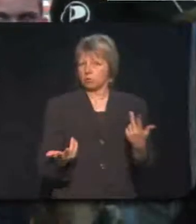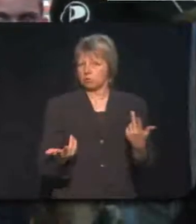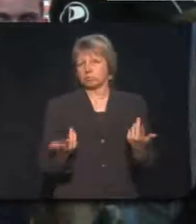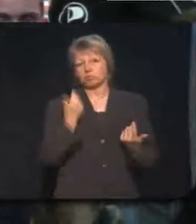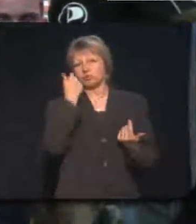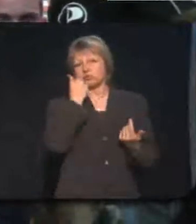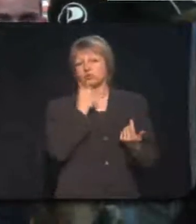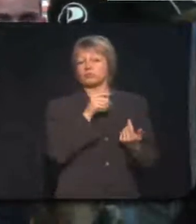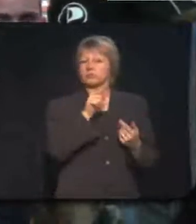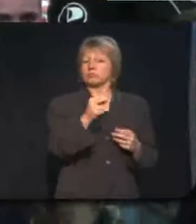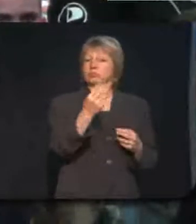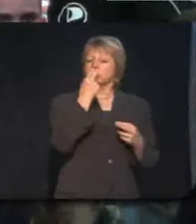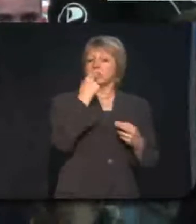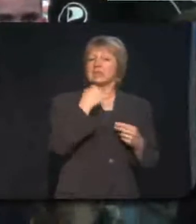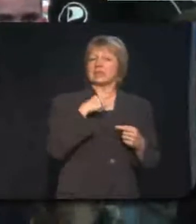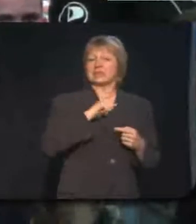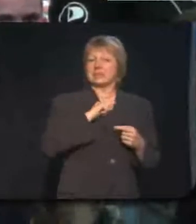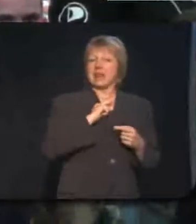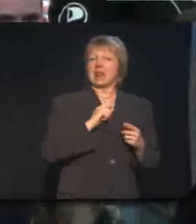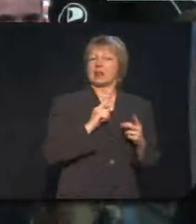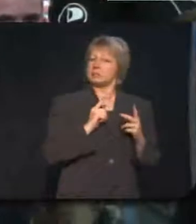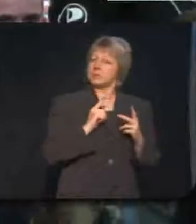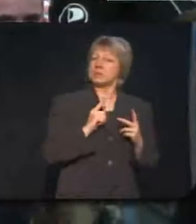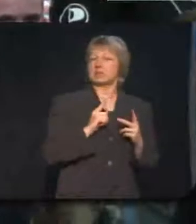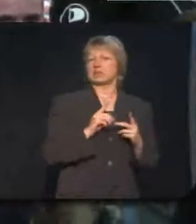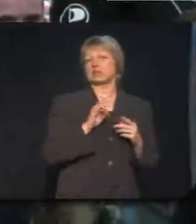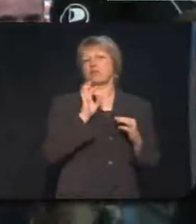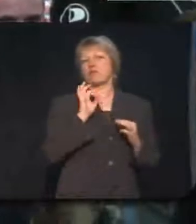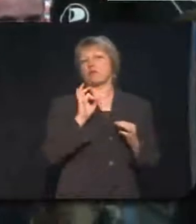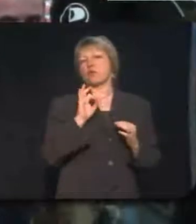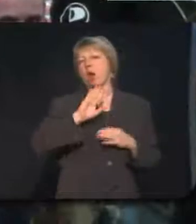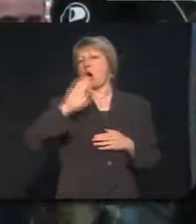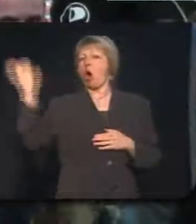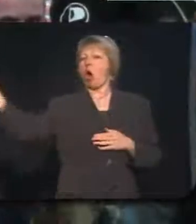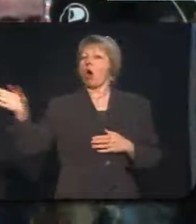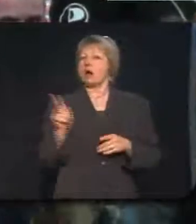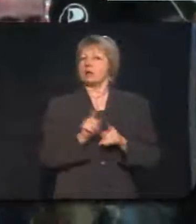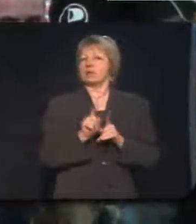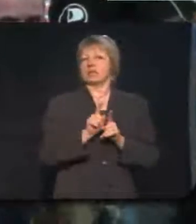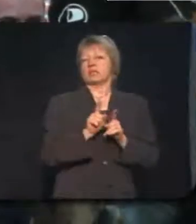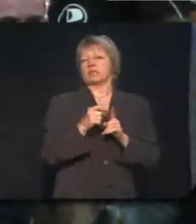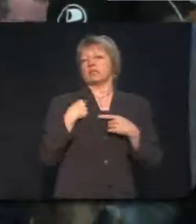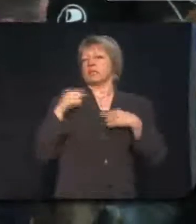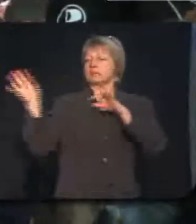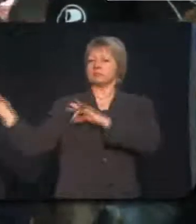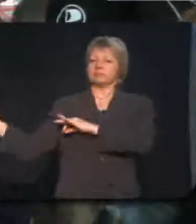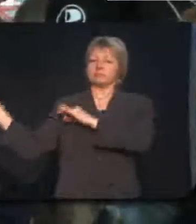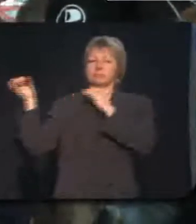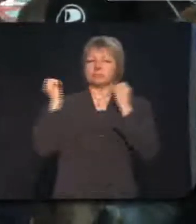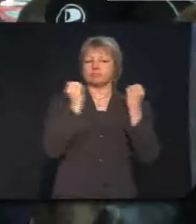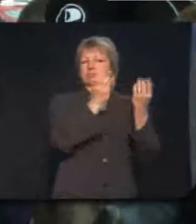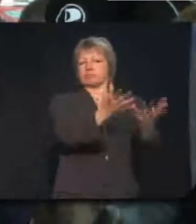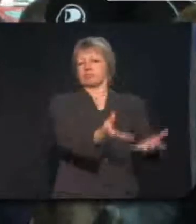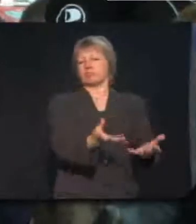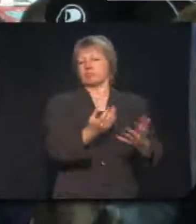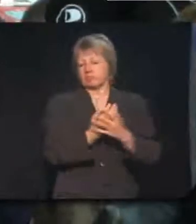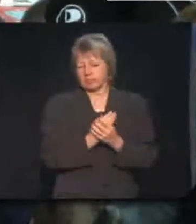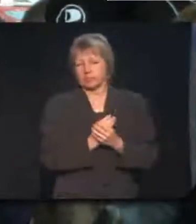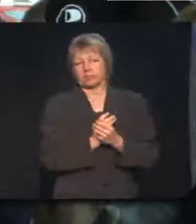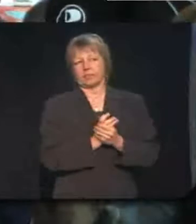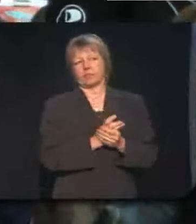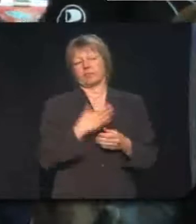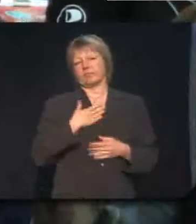hier durchaus als ein sprachrohrausnahmetal Ost ich habe in meiner Studentenzeit mit der